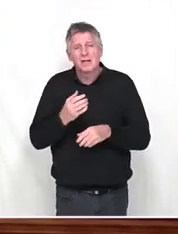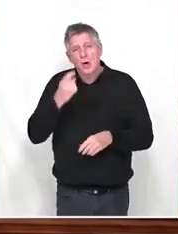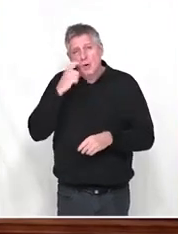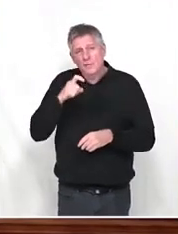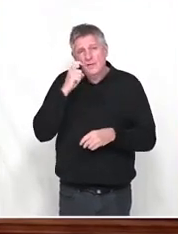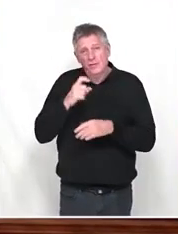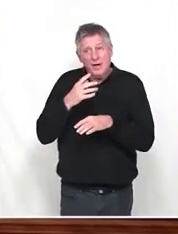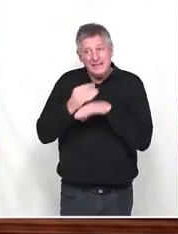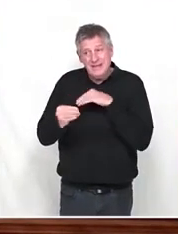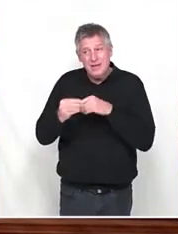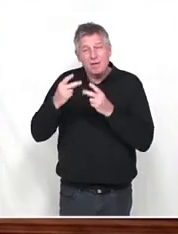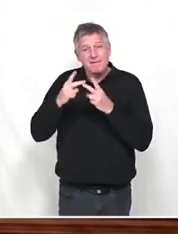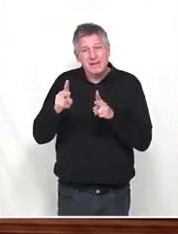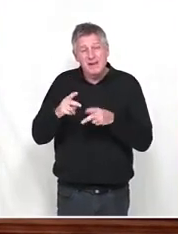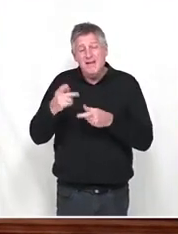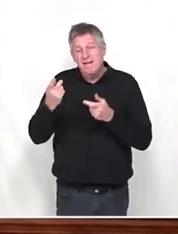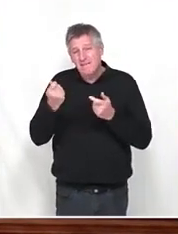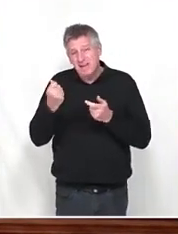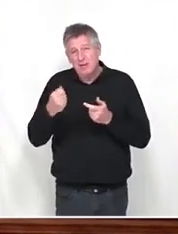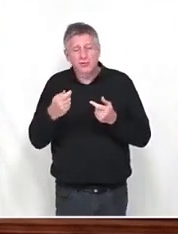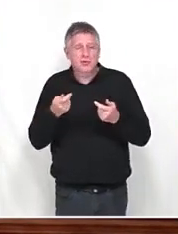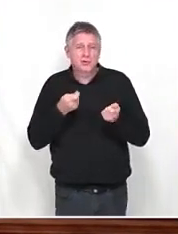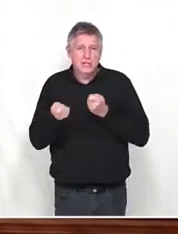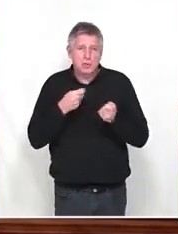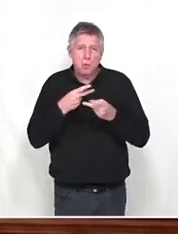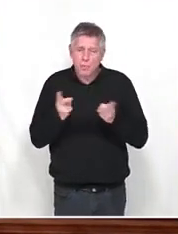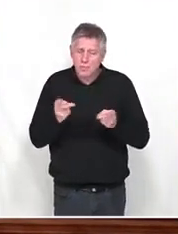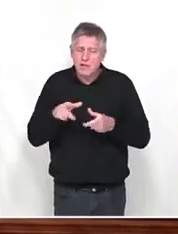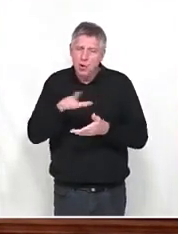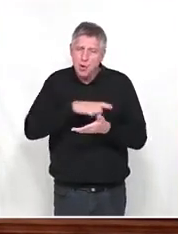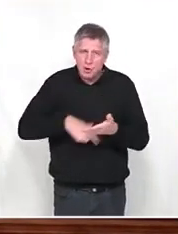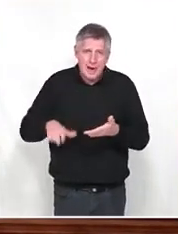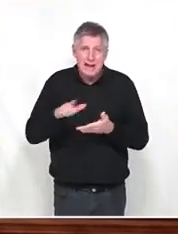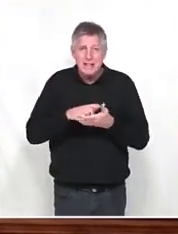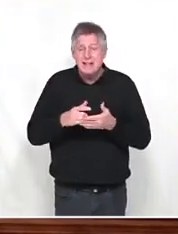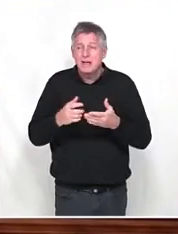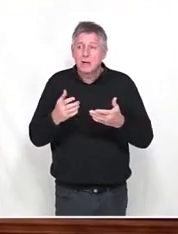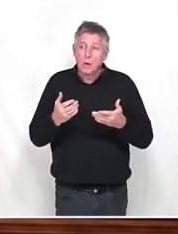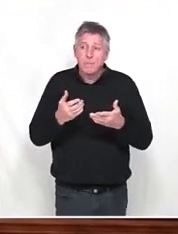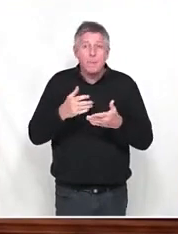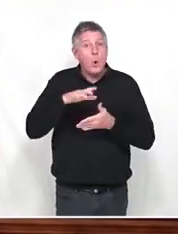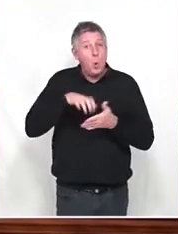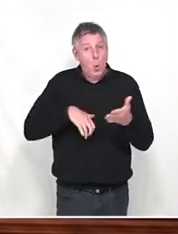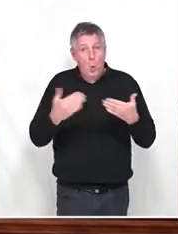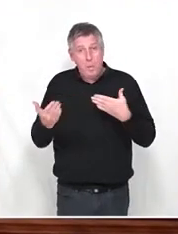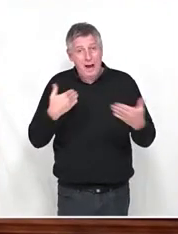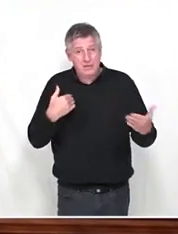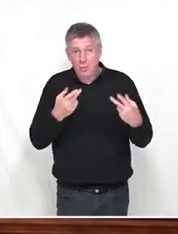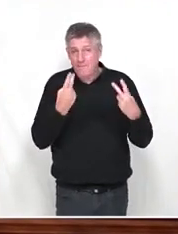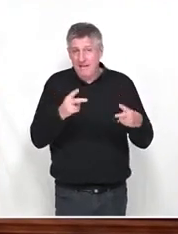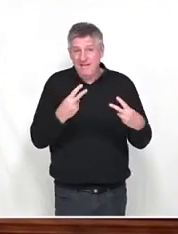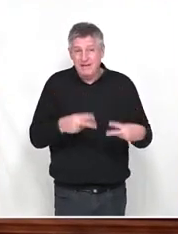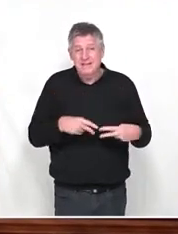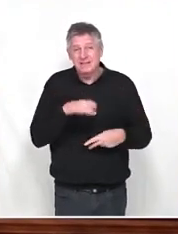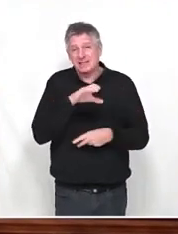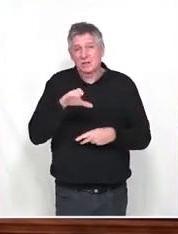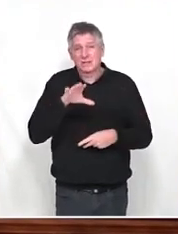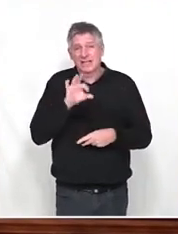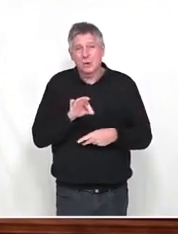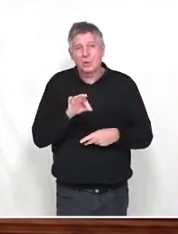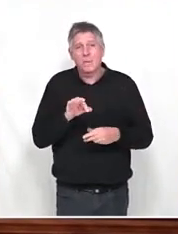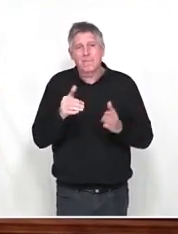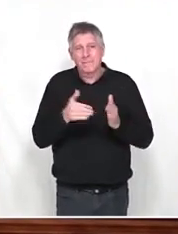des finances et de la gestion publique locale a sorti des comparaisons entre les villes de plus de 150